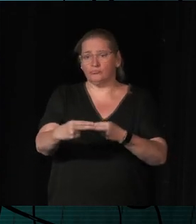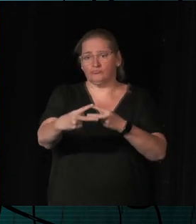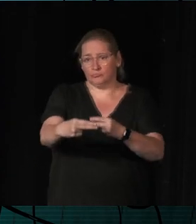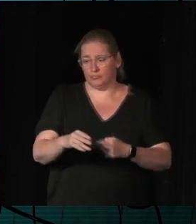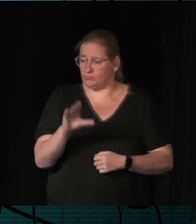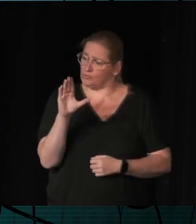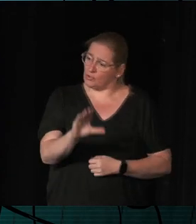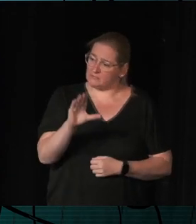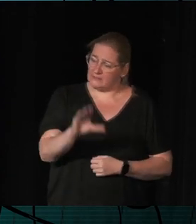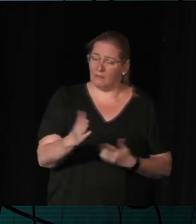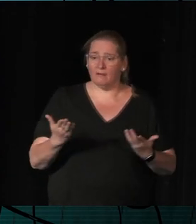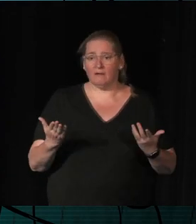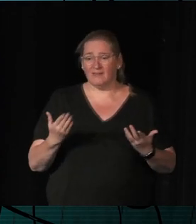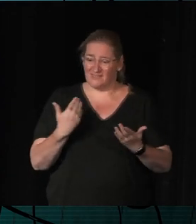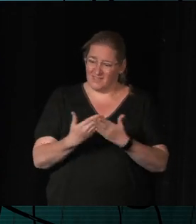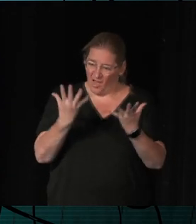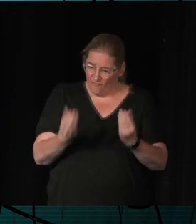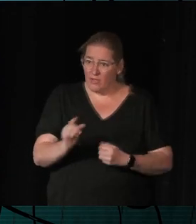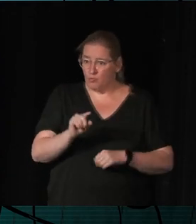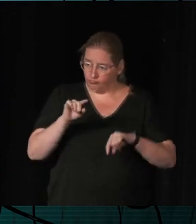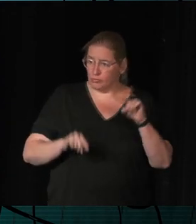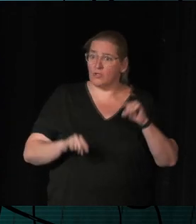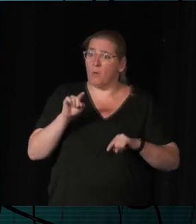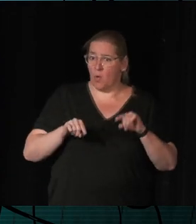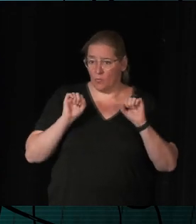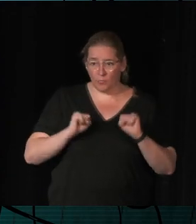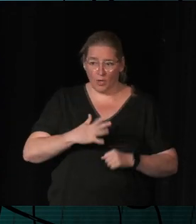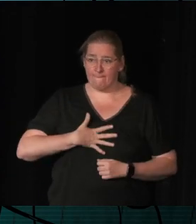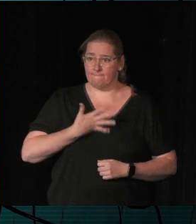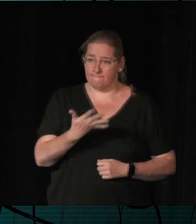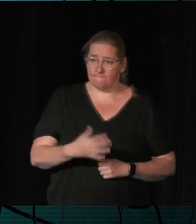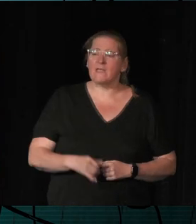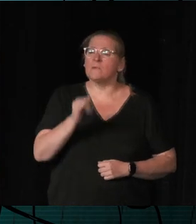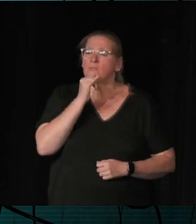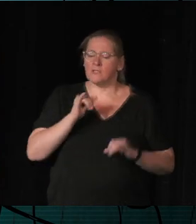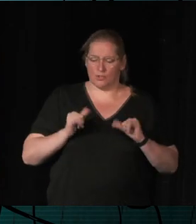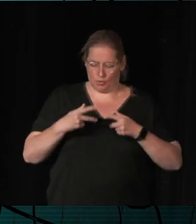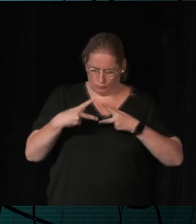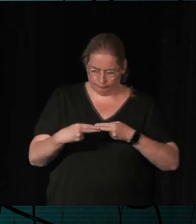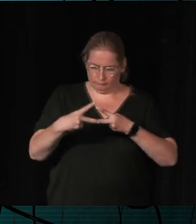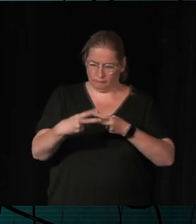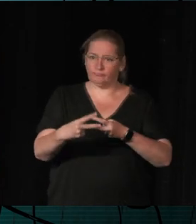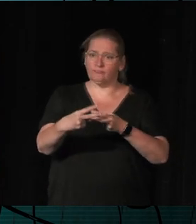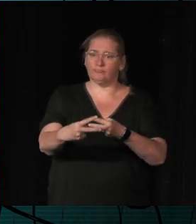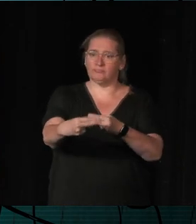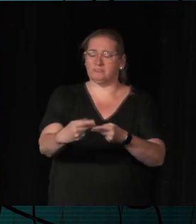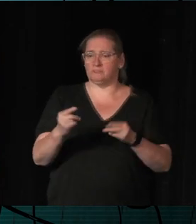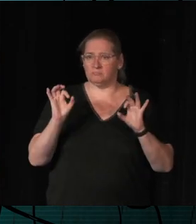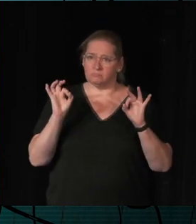c'est pas une faiblesse. Après, on peut avoir aimé ou pas, plus ou moins certains. Mais l'idée, c'était, en utilisant ces mini-jeux, de se dire, un petit peu